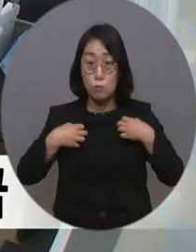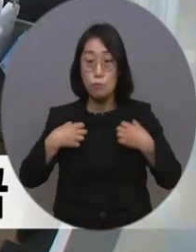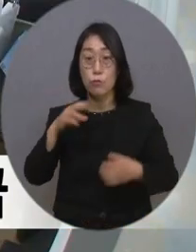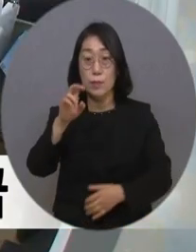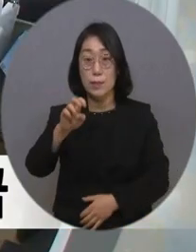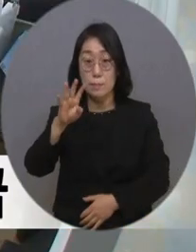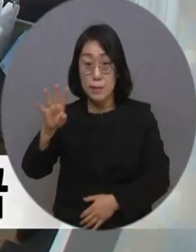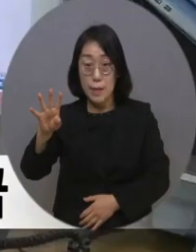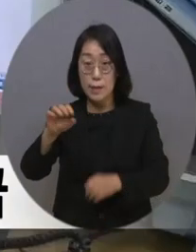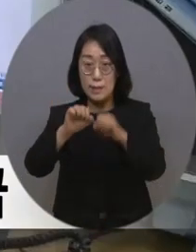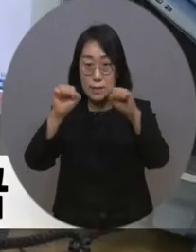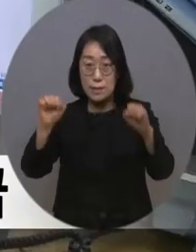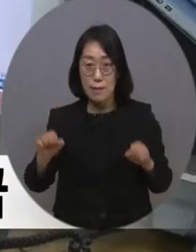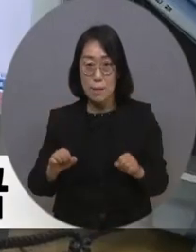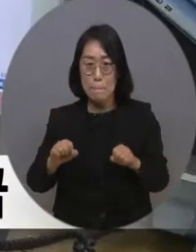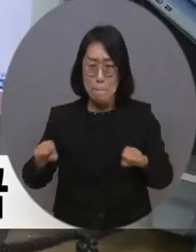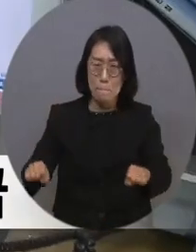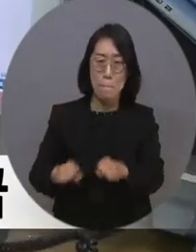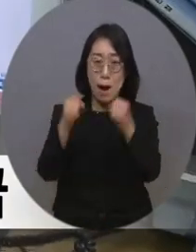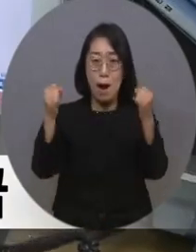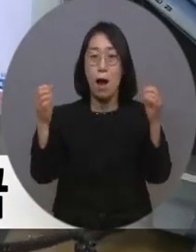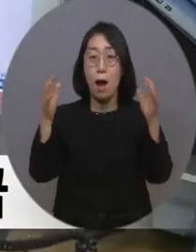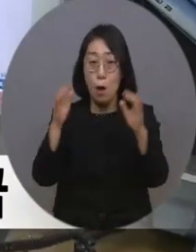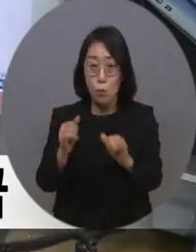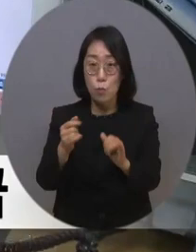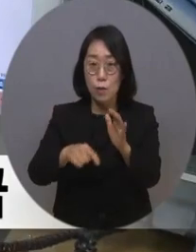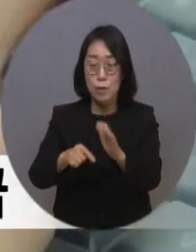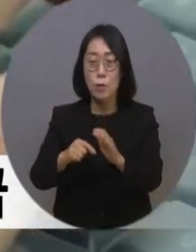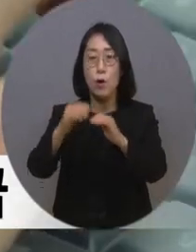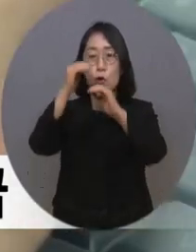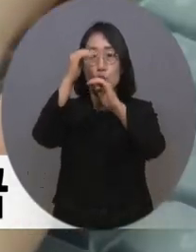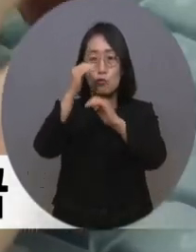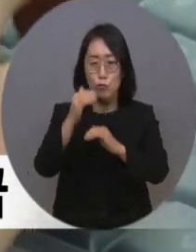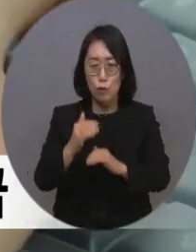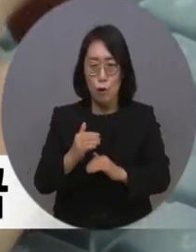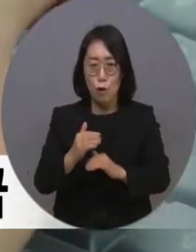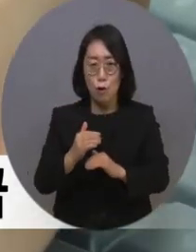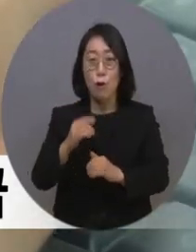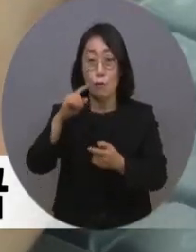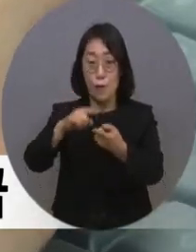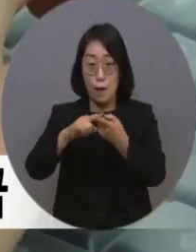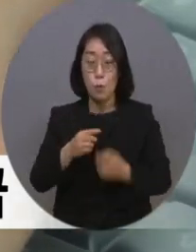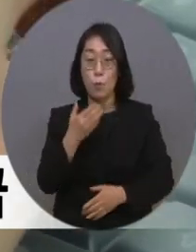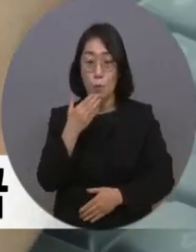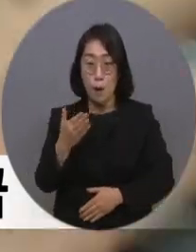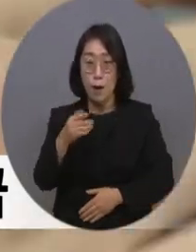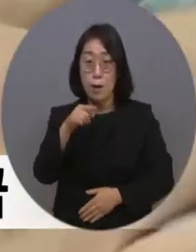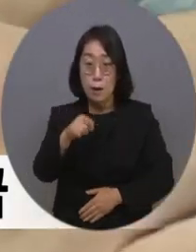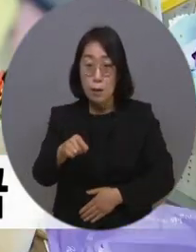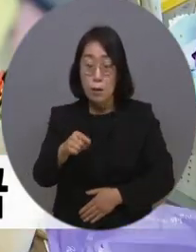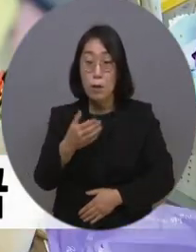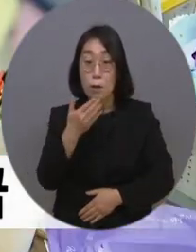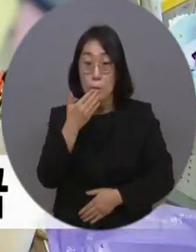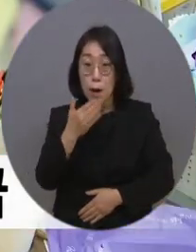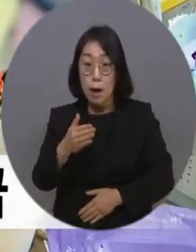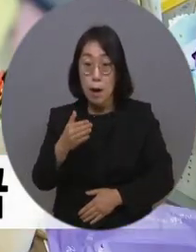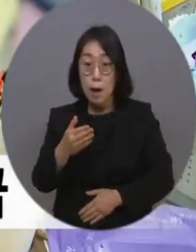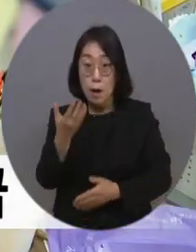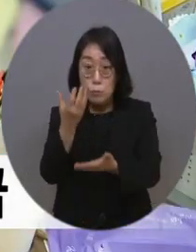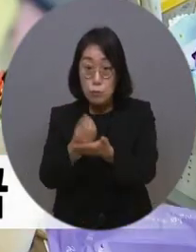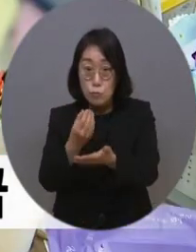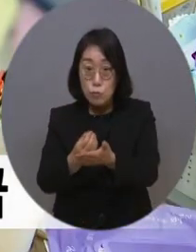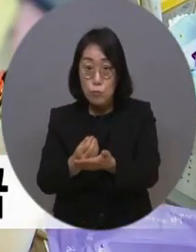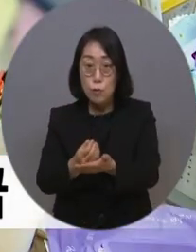24시스템의 과부화를 최소화하기 위해 순번대기 기능을 적용했으며 정부 24를 통한 증명서 발급은